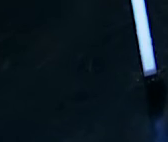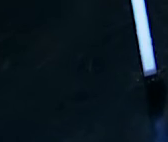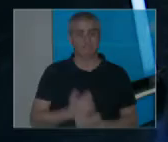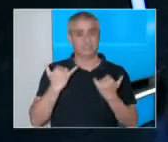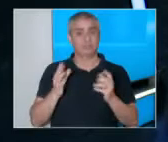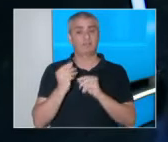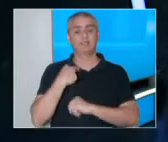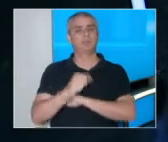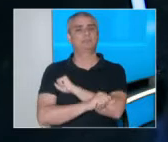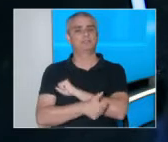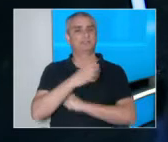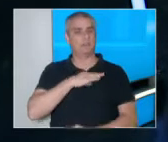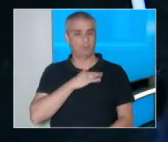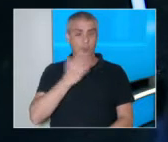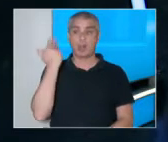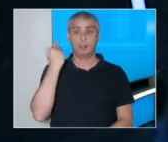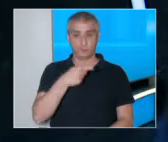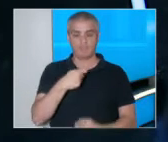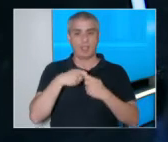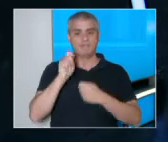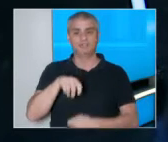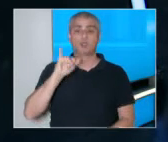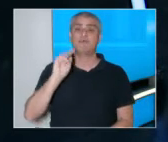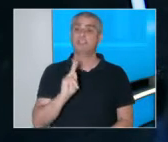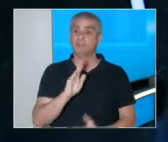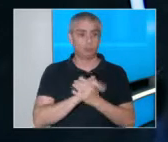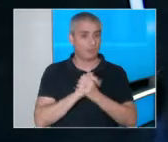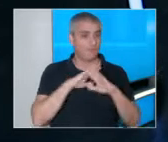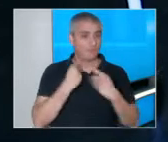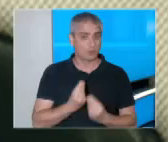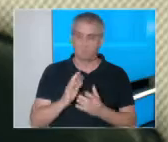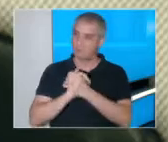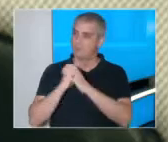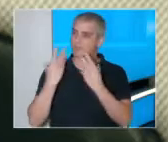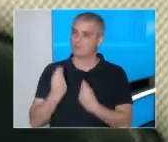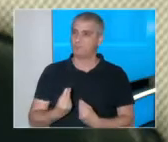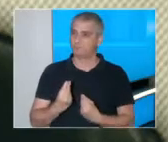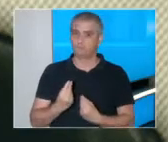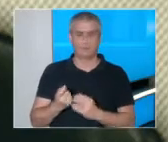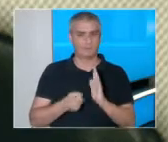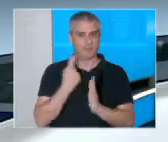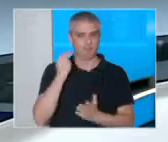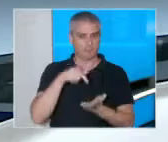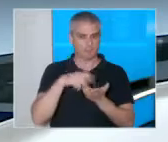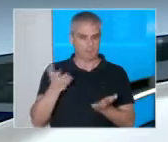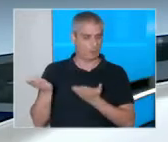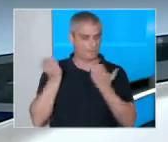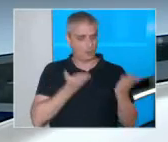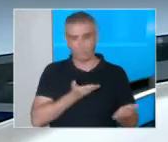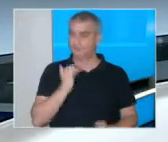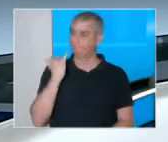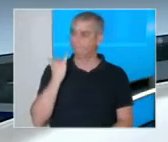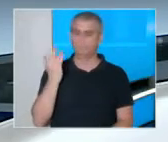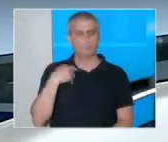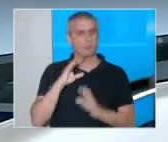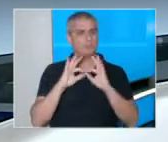ועכשיו איתנו סגן שר הבריאות לשעבר, חבר הכנסת יואב קיש, שלום, ערב טוב לך. ערב טוב. ערב טוב, פעם ראשונה אצלנו, ברוך הבא. כן.